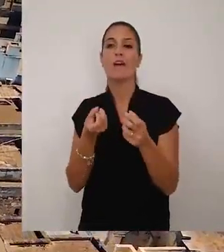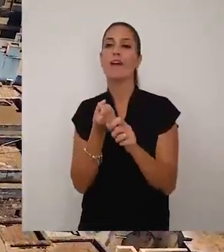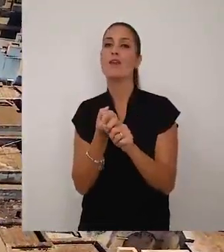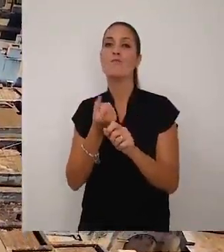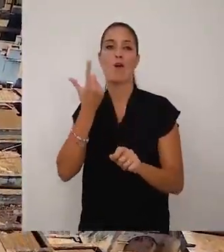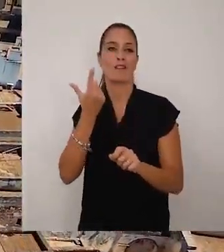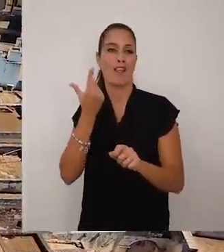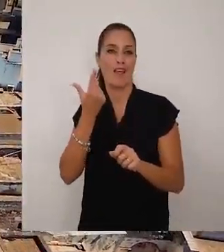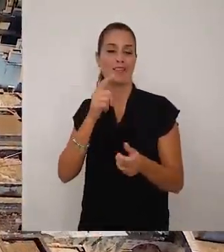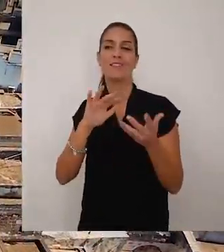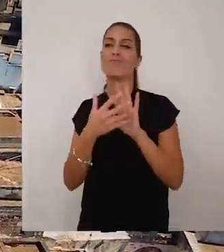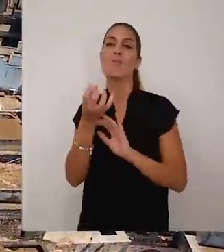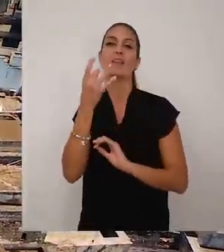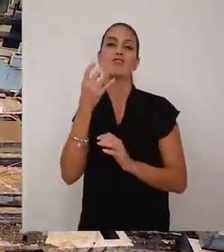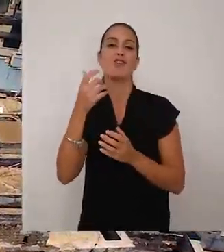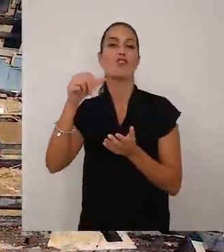antico.